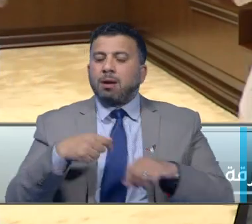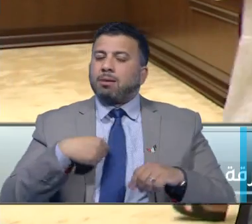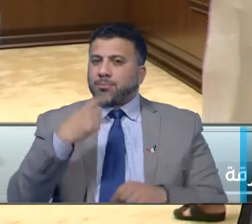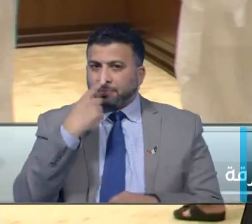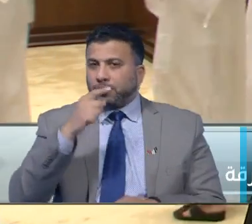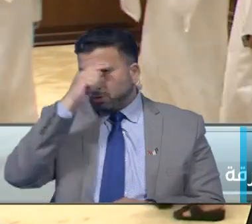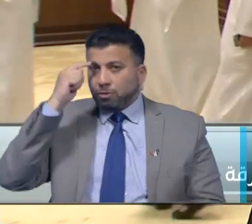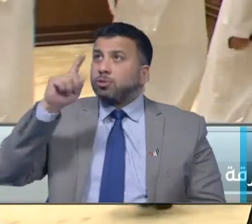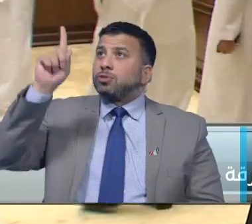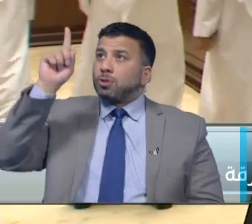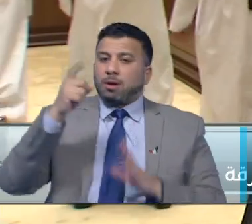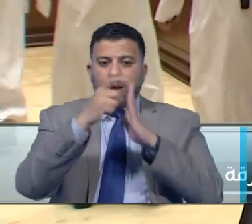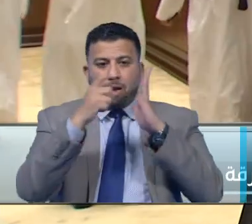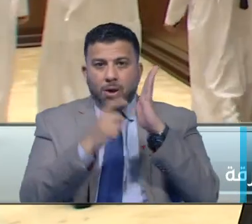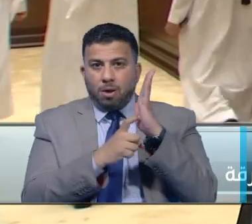وإن شاء الله